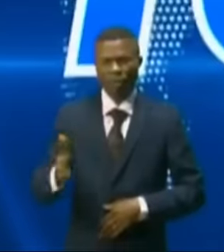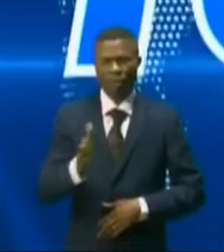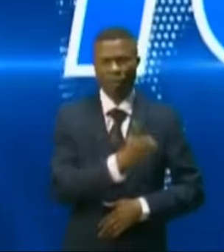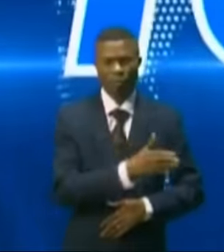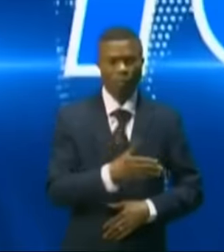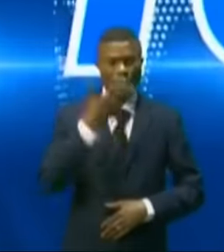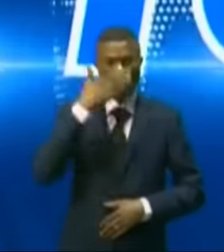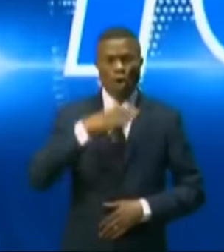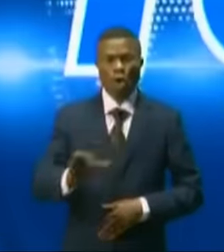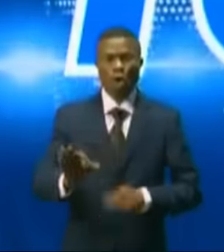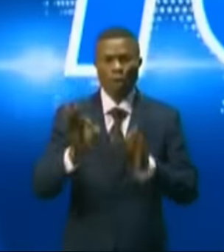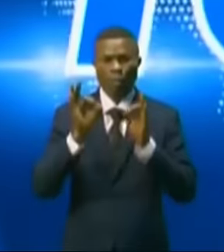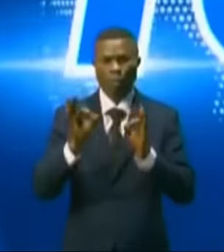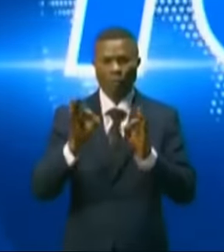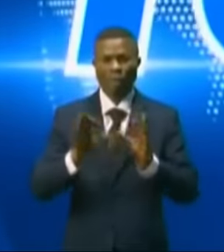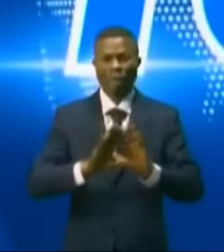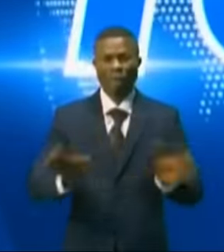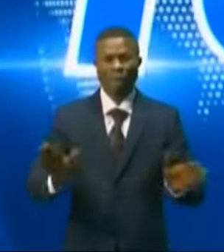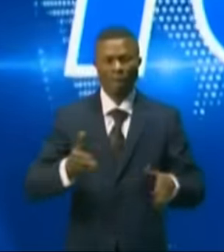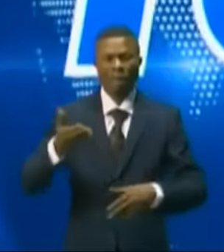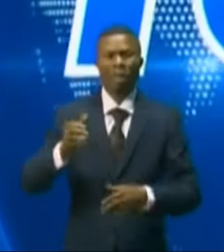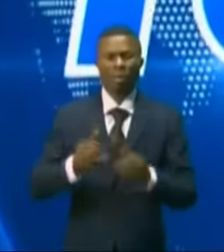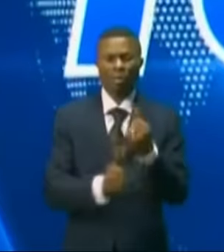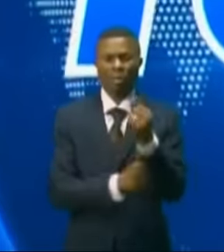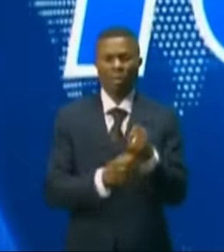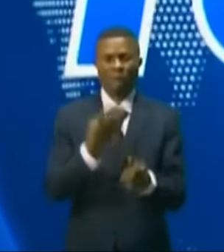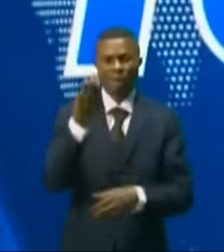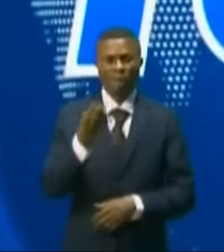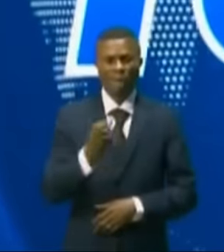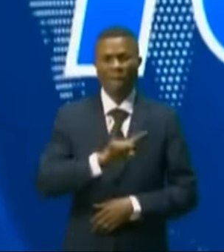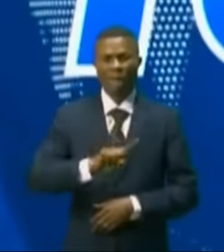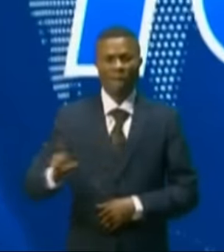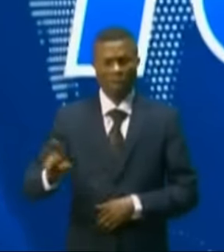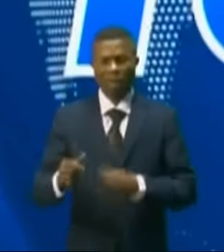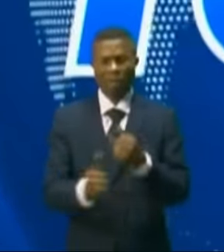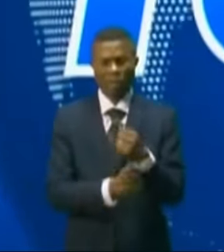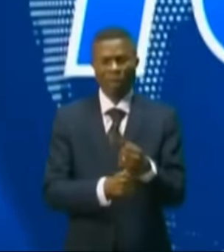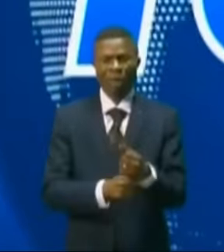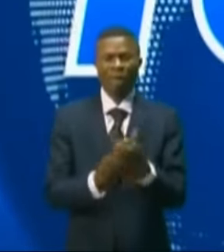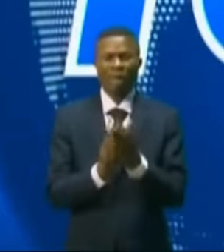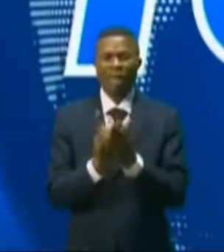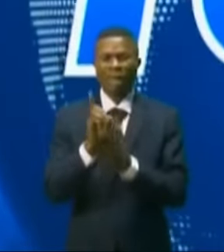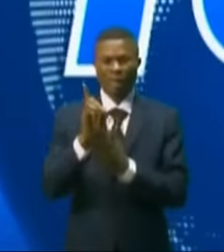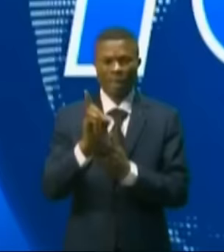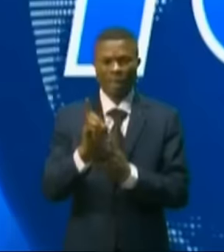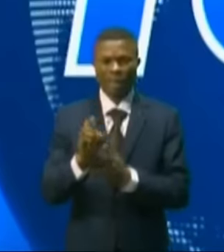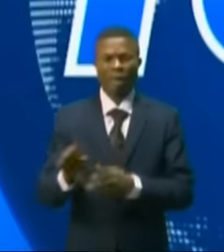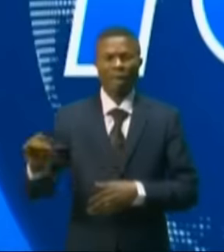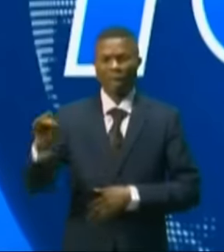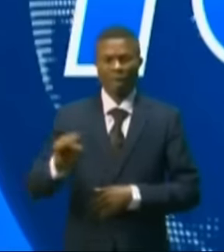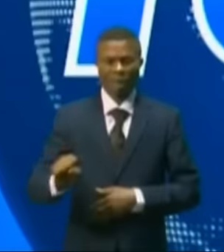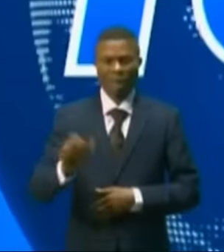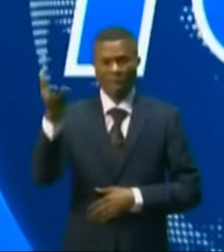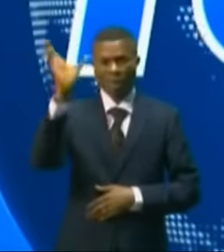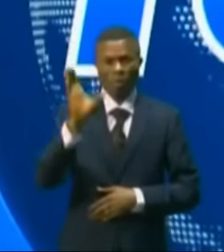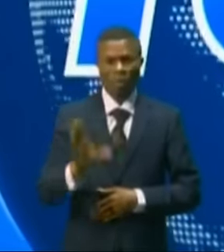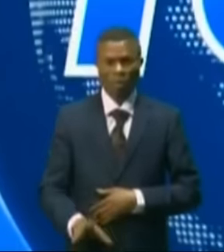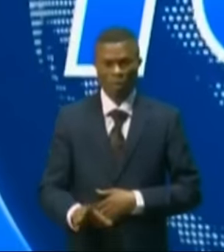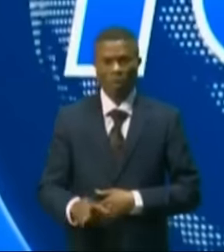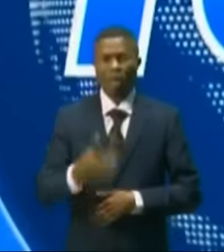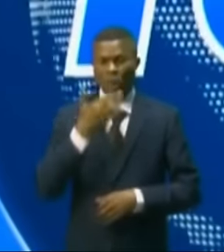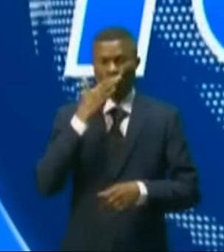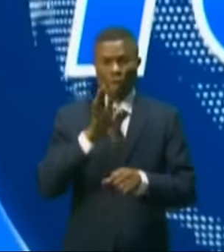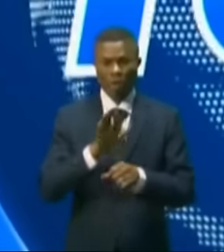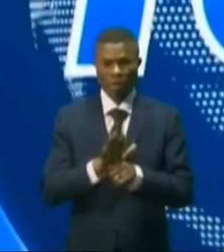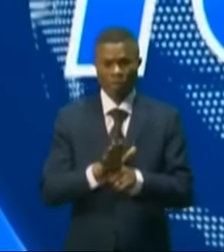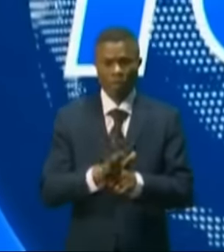Un hôpital moderne et d'une capacité d'accueil des 40 lits va sortir des terres dans les secteurs de Sekebanza, province du Congo central des assurances,